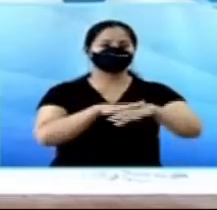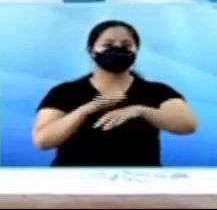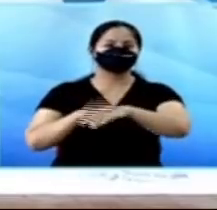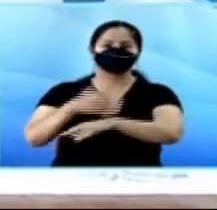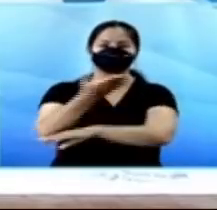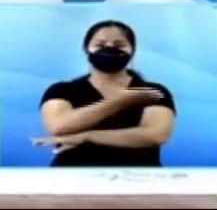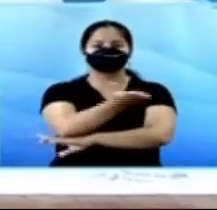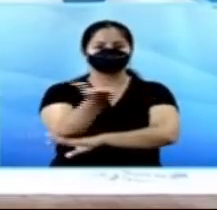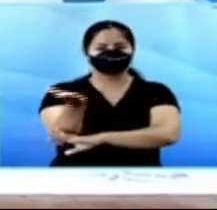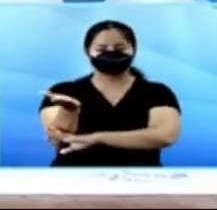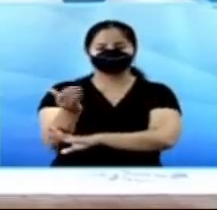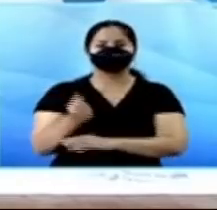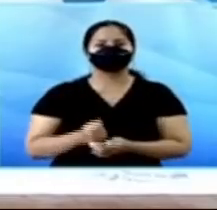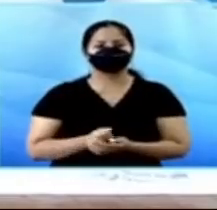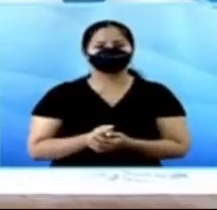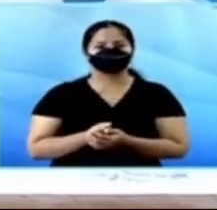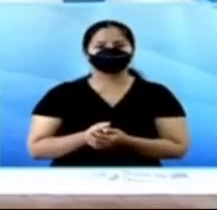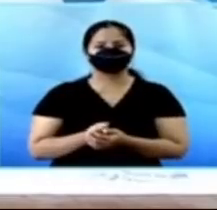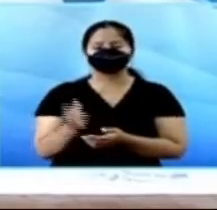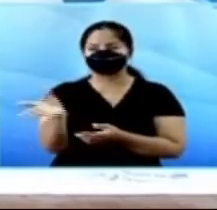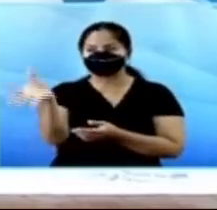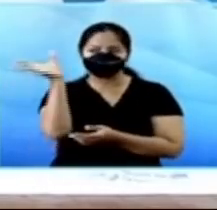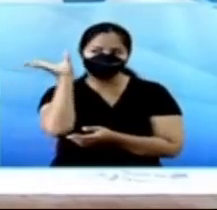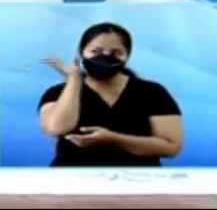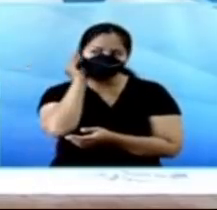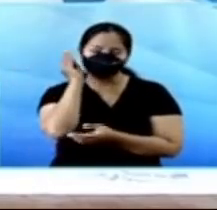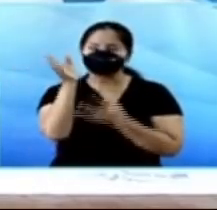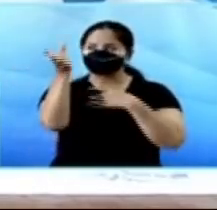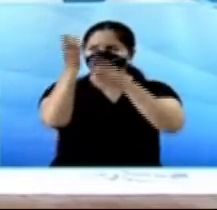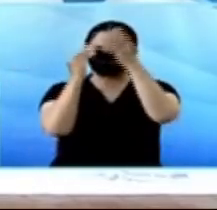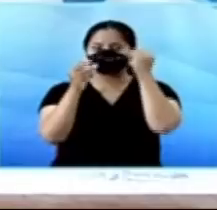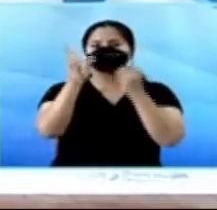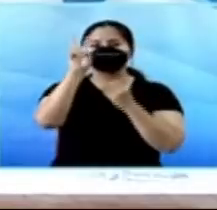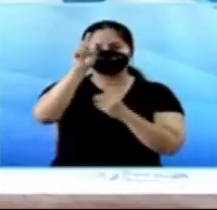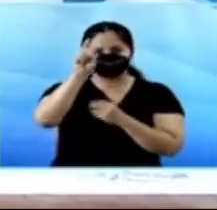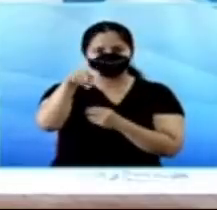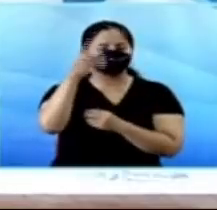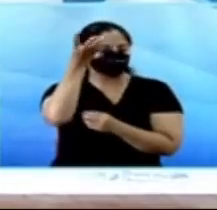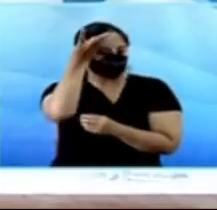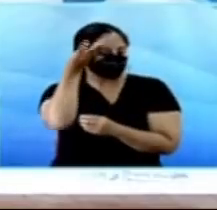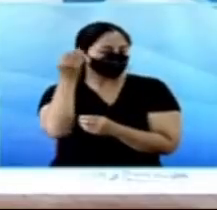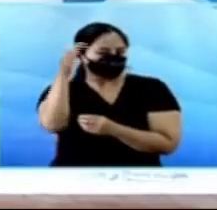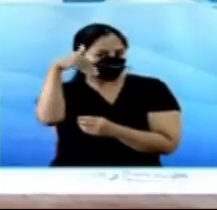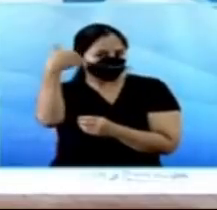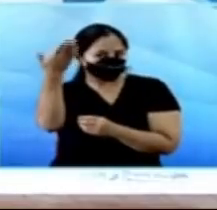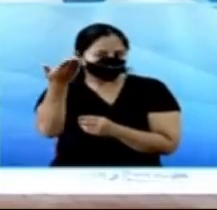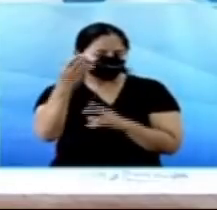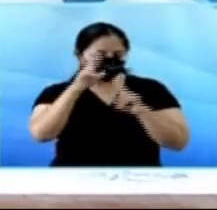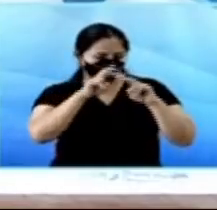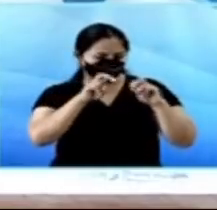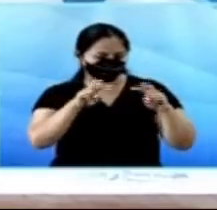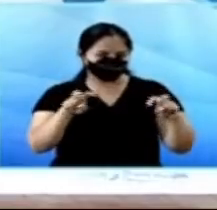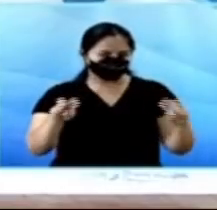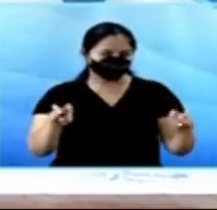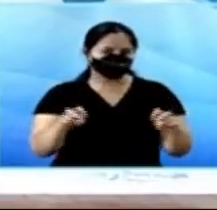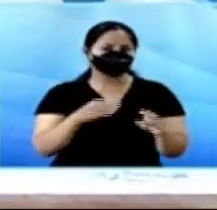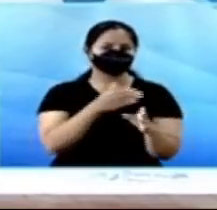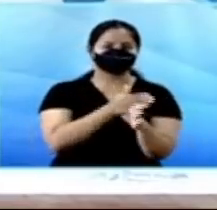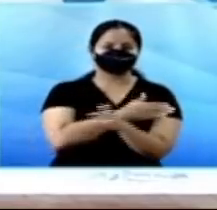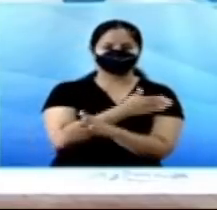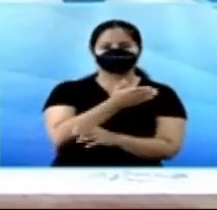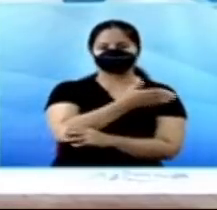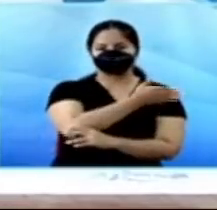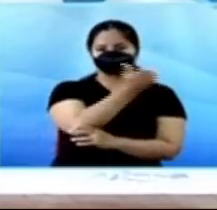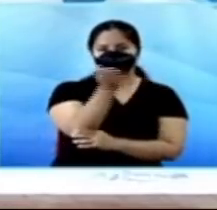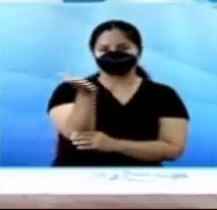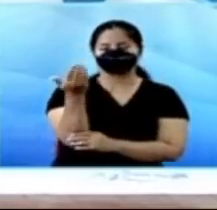านเมื่อได้รับข่าวก็อยากให้มีการหินตองค้นคั่วอย่างคักแน่ก่อนท่านที่จะ